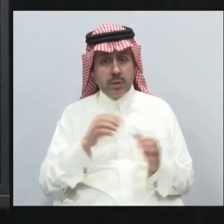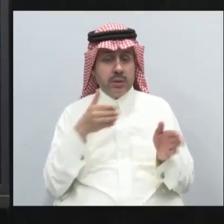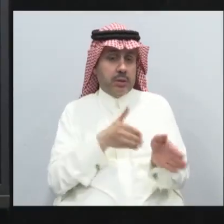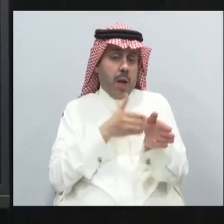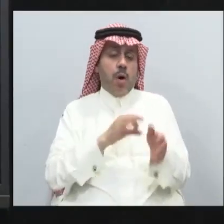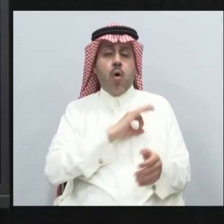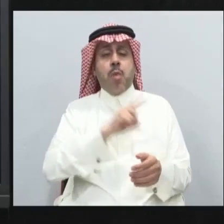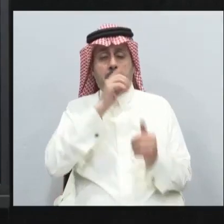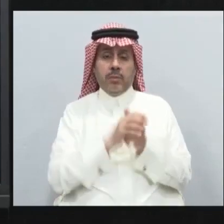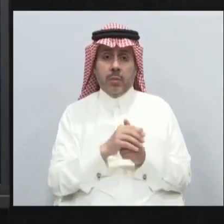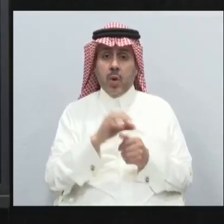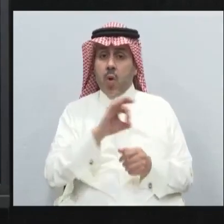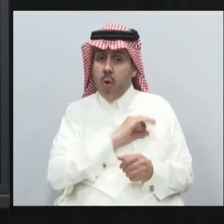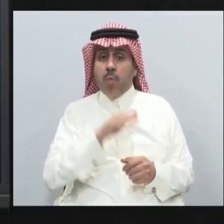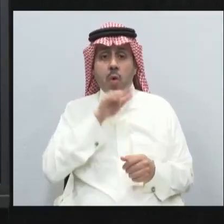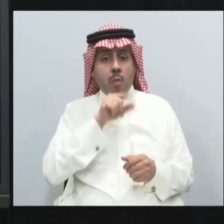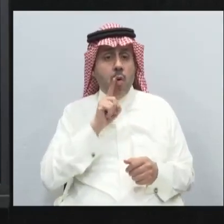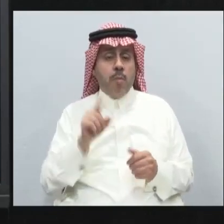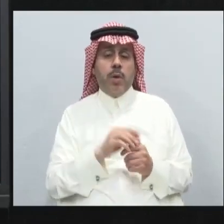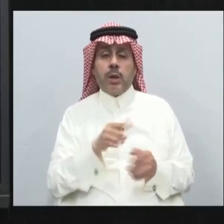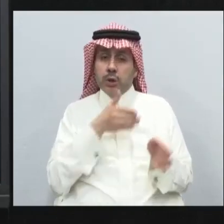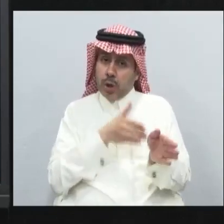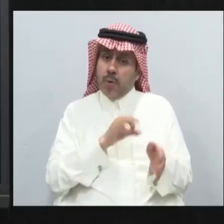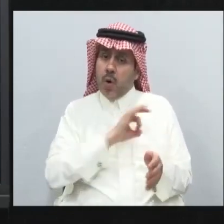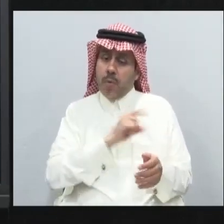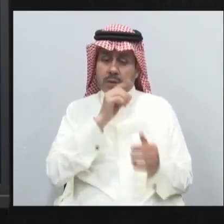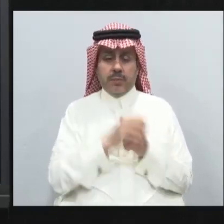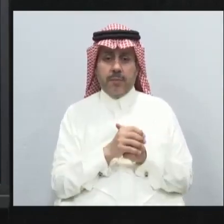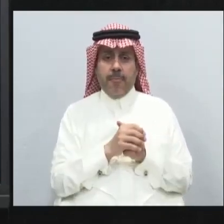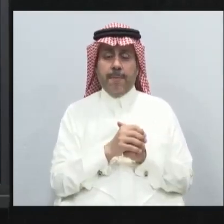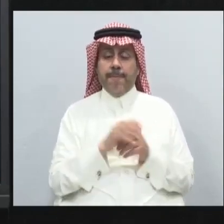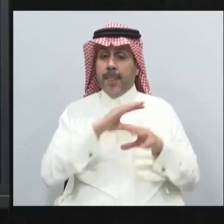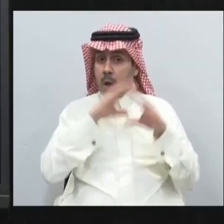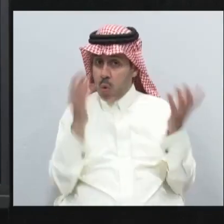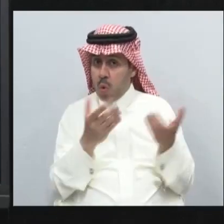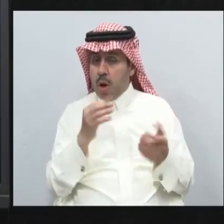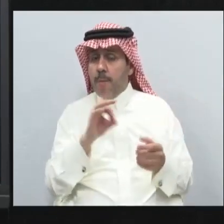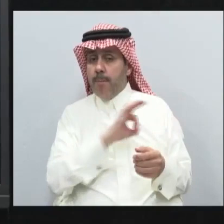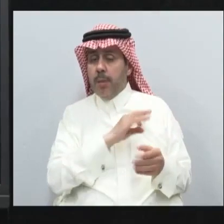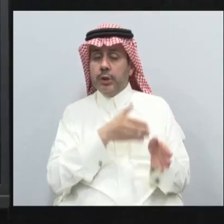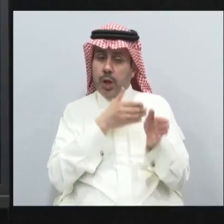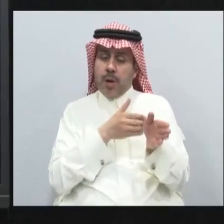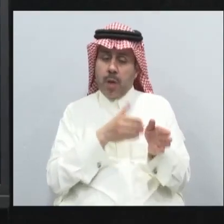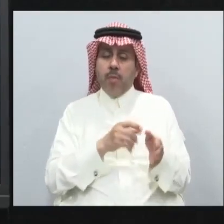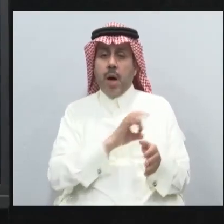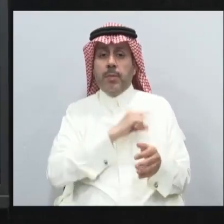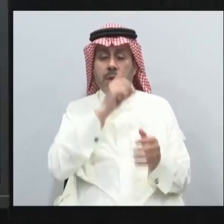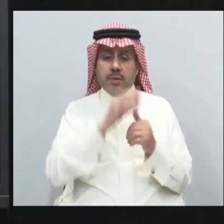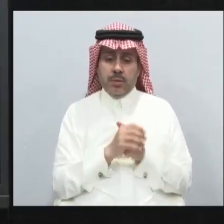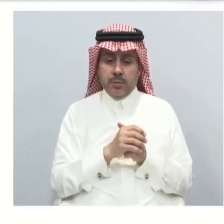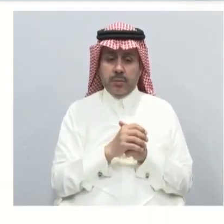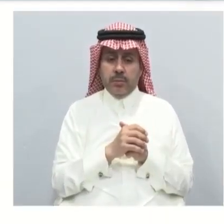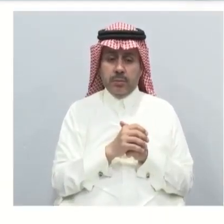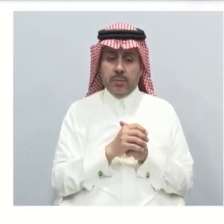حبنا لوالدينا تابع لحب الله سبحانه وتعالى فكل محبه تابعه لمحبه الله جل وعلا